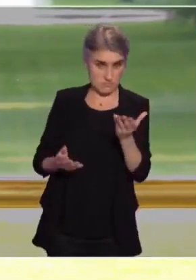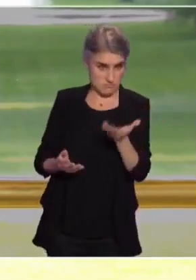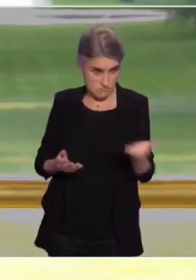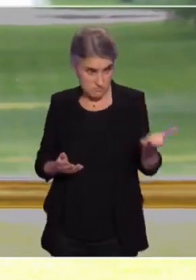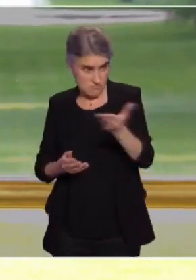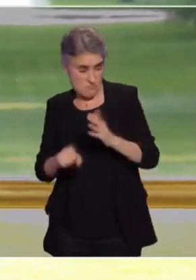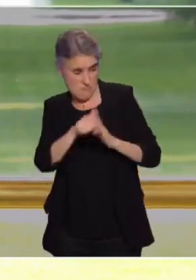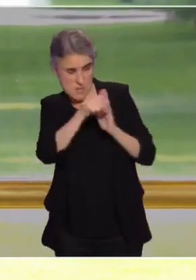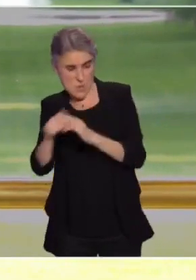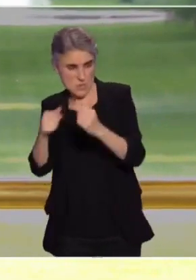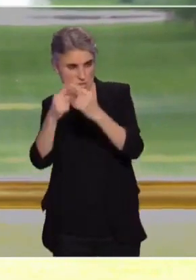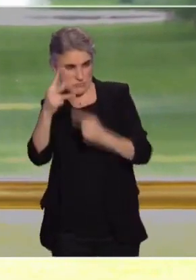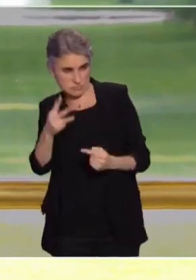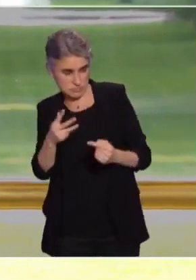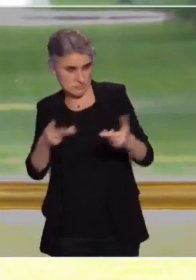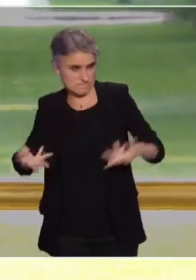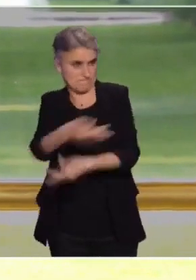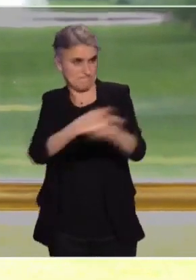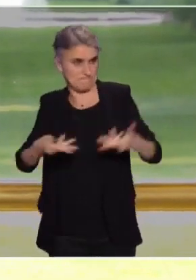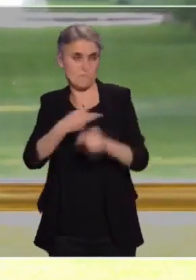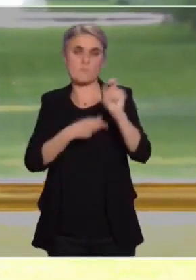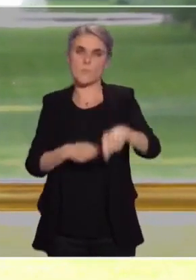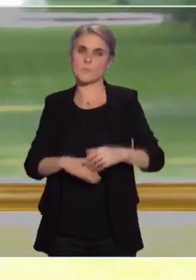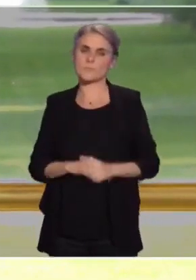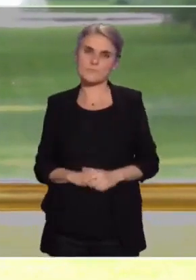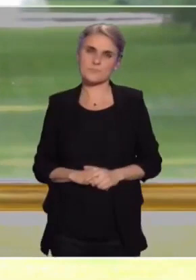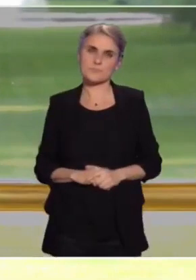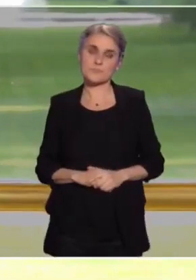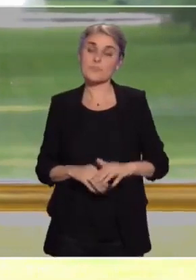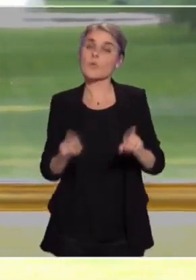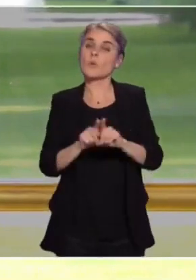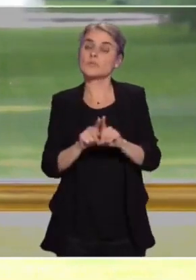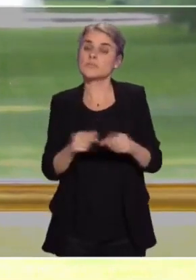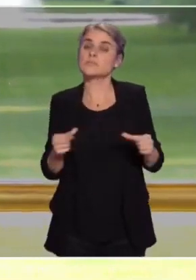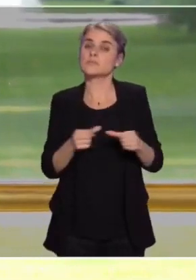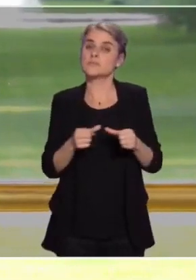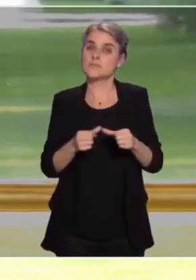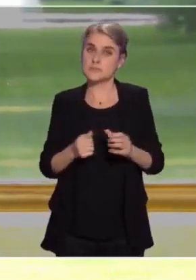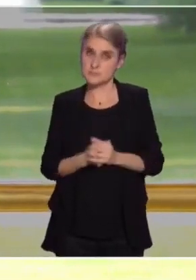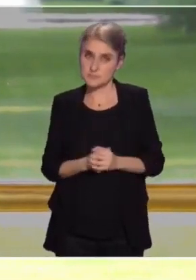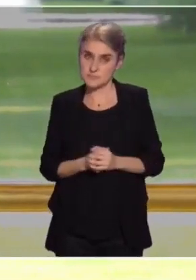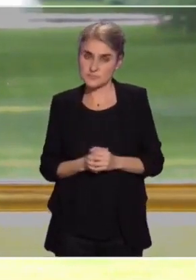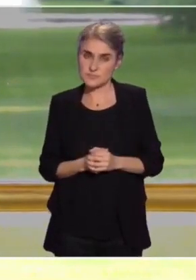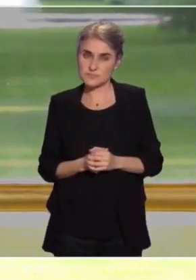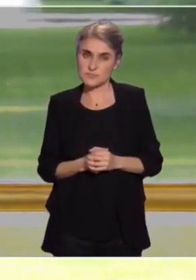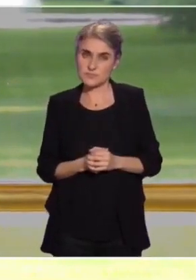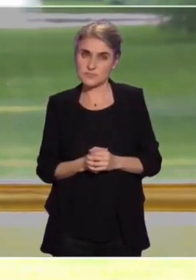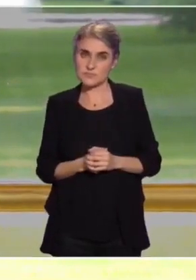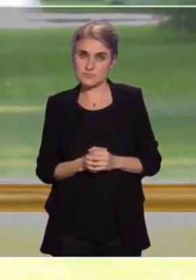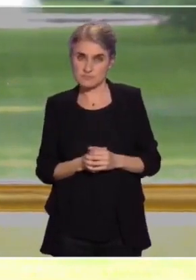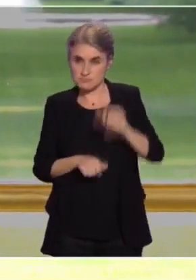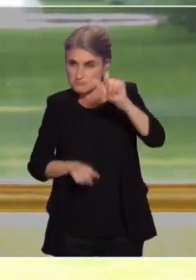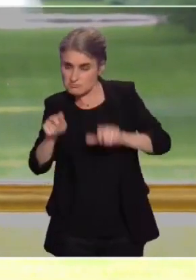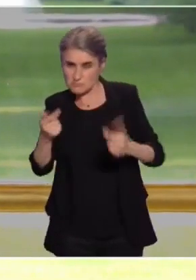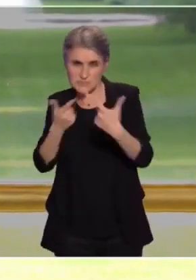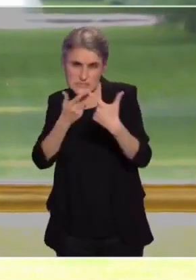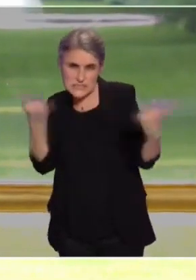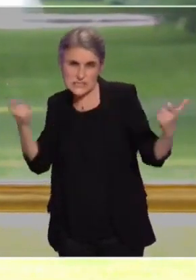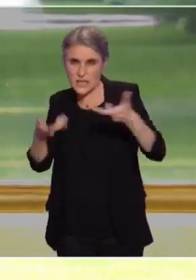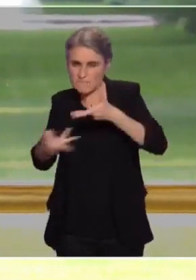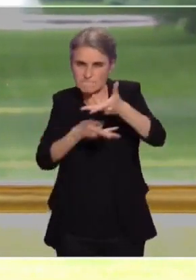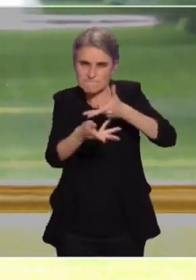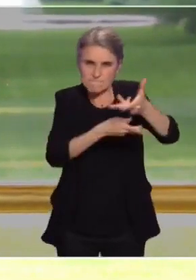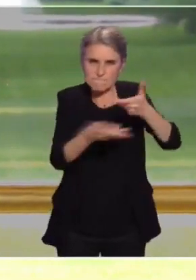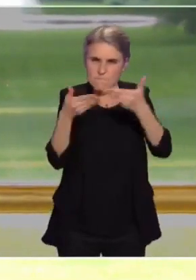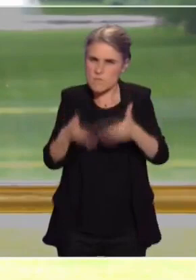rassembler le plus grand nombre c'est aussi dans cet esprit que j'ai engagé des consultations larges que je poursuivrai durant les